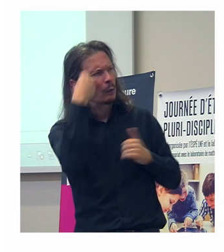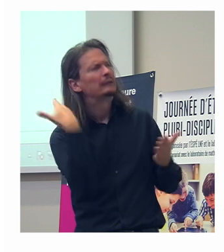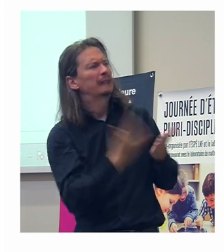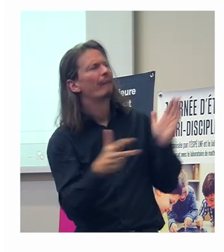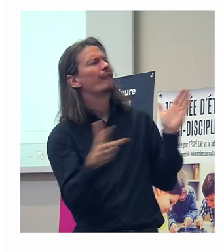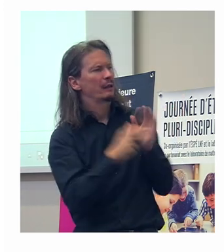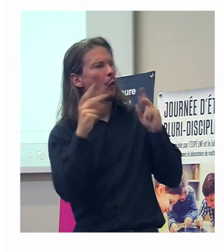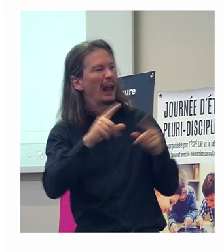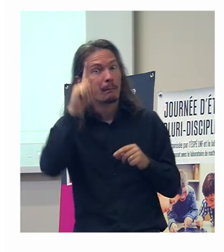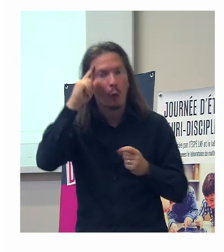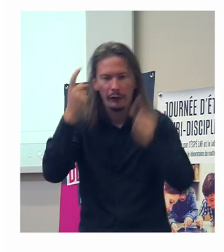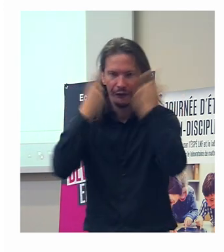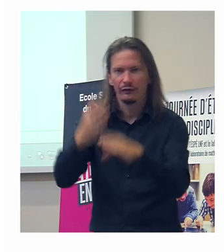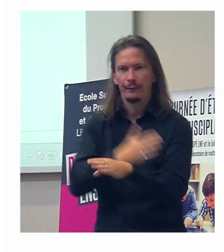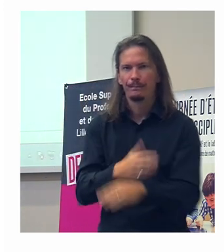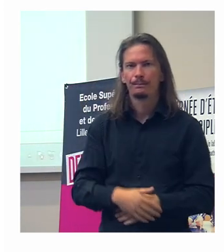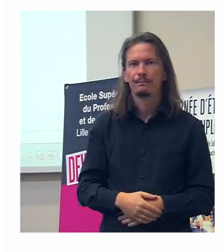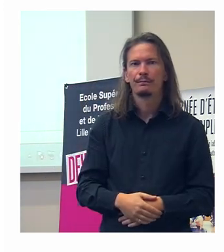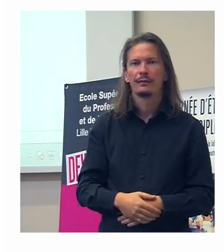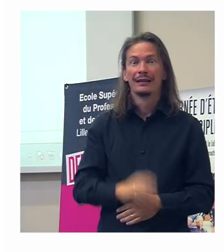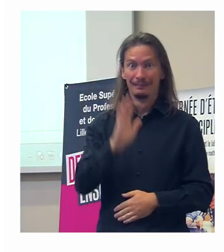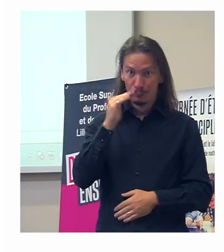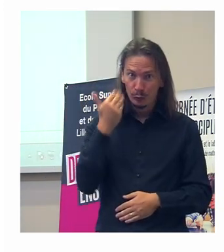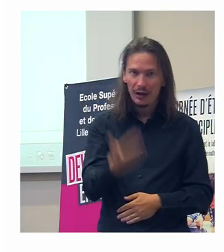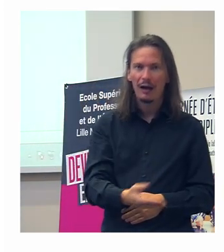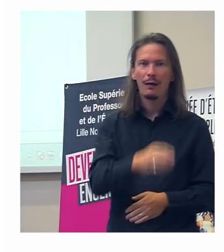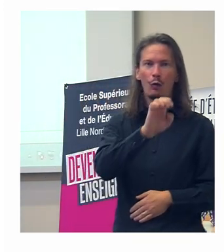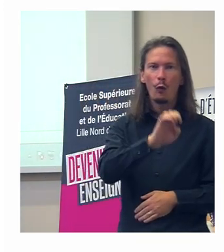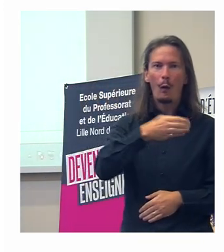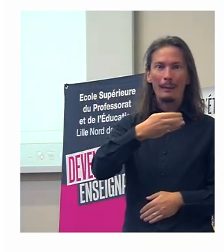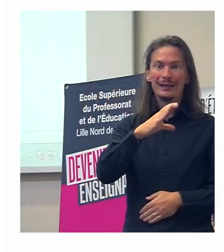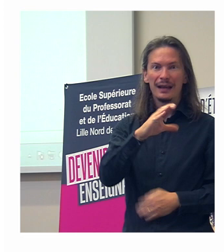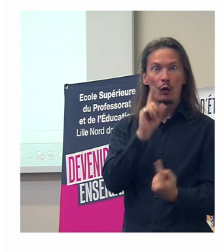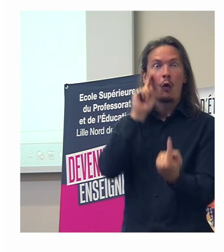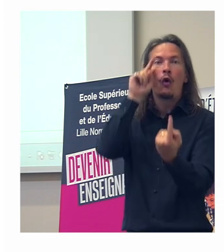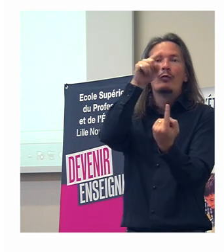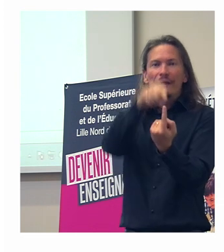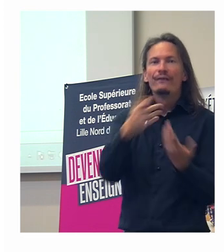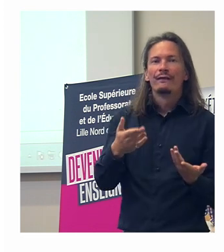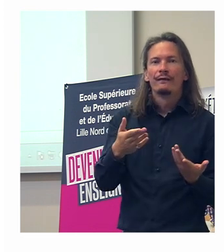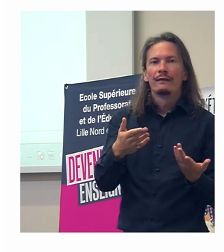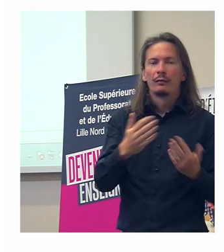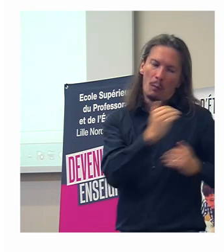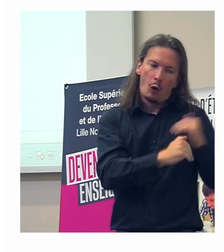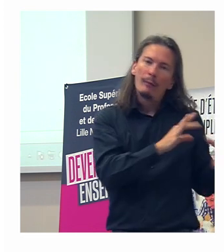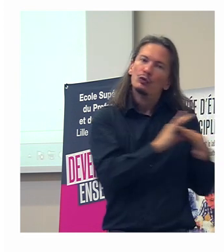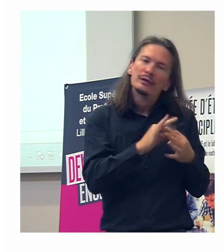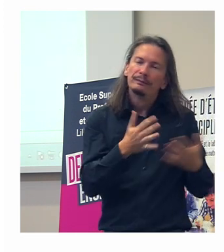En ce sens-là, la finalité de l'enseignement moral et civique, en tout cas dans l'esprit du